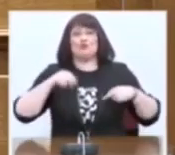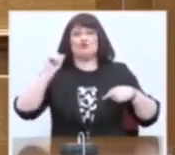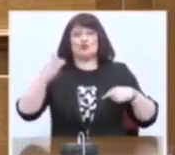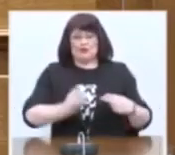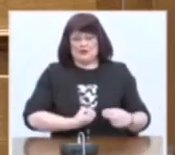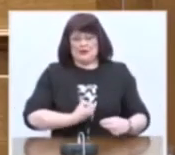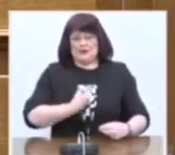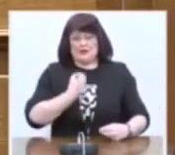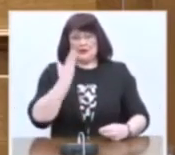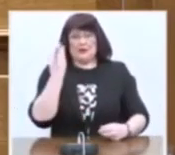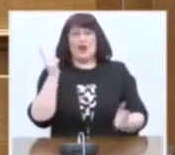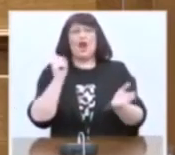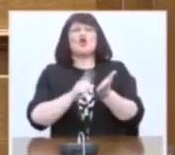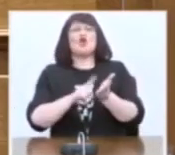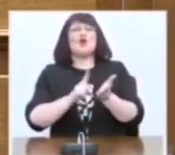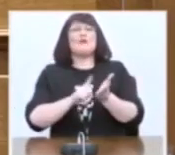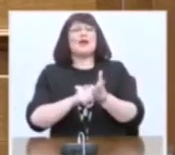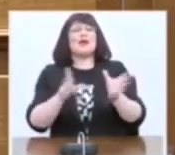νομικιστικοί ακροβατισμοί,